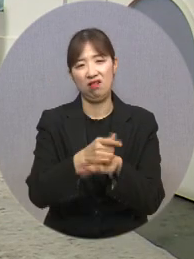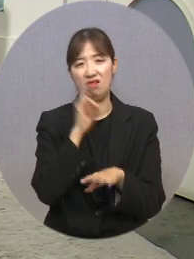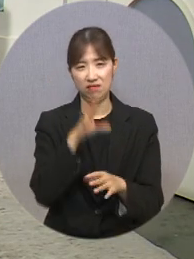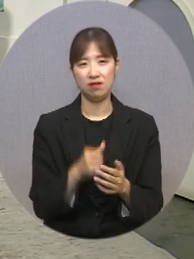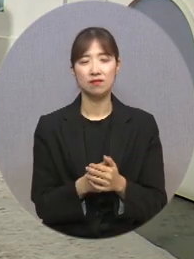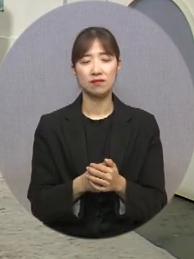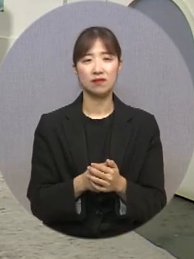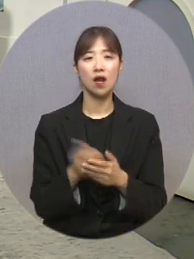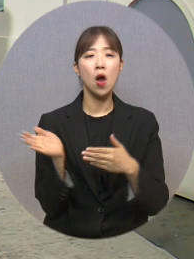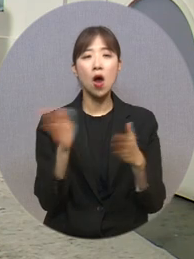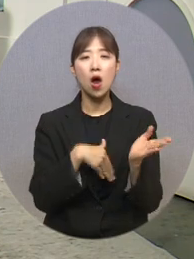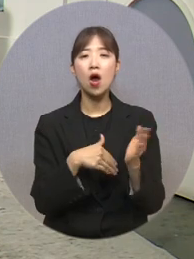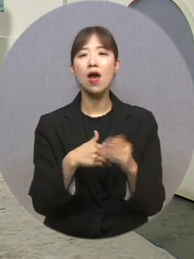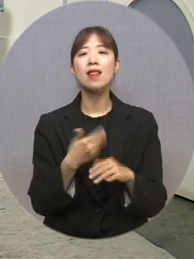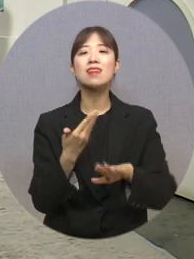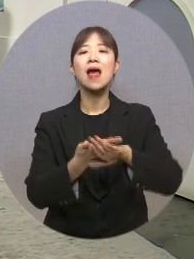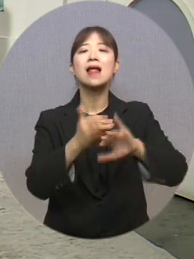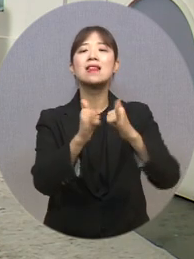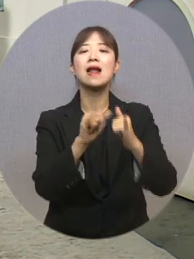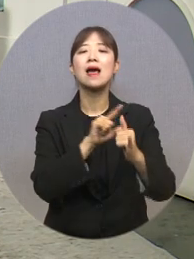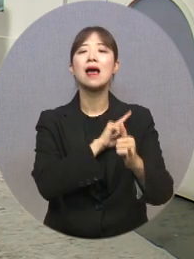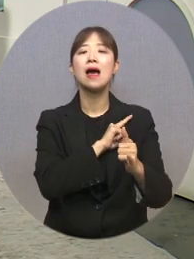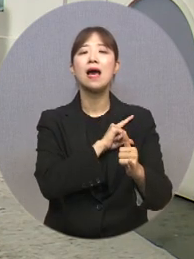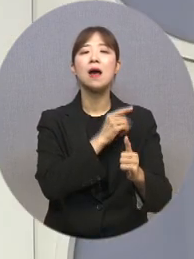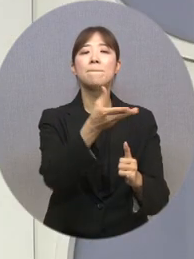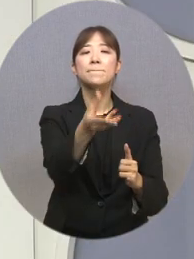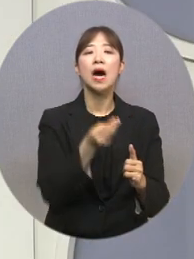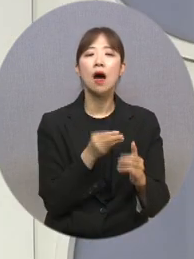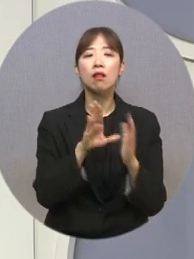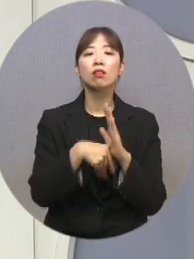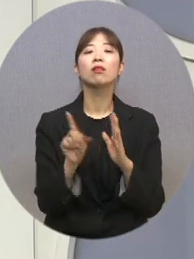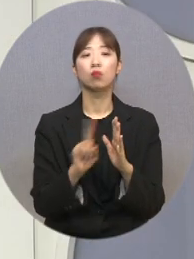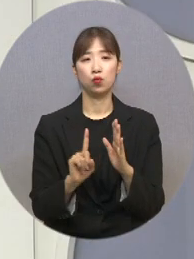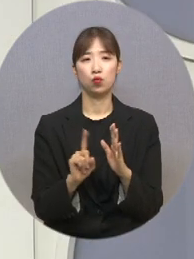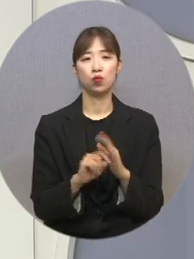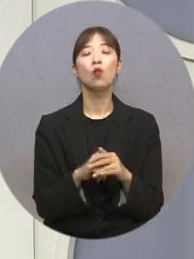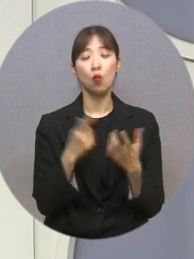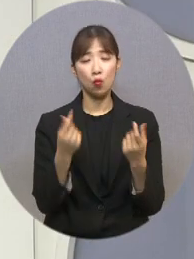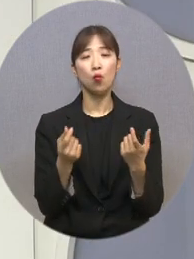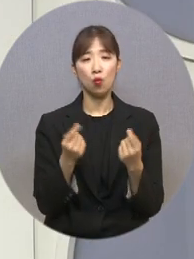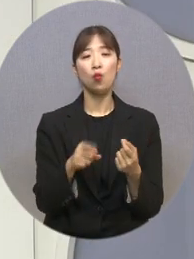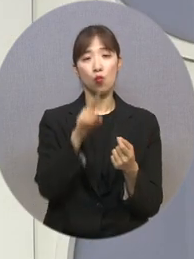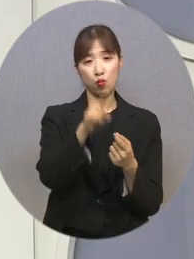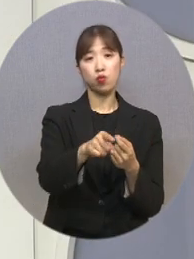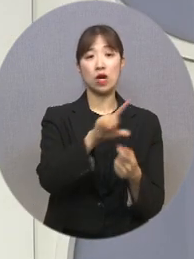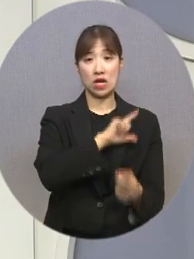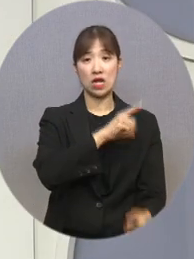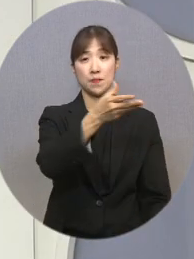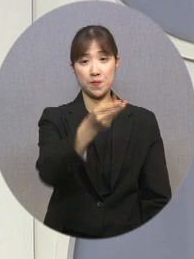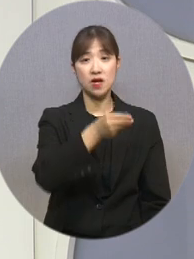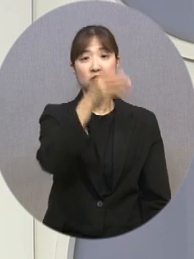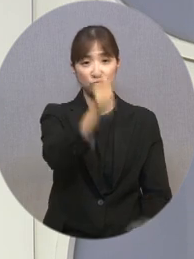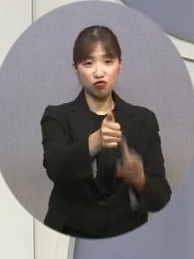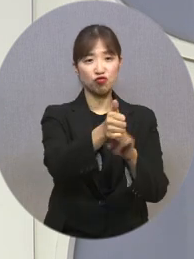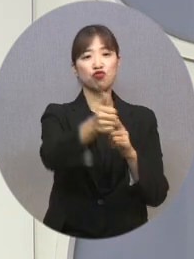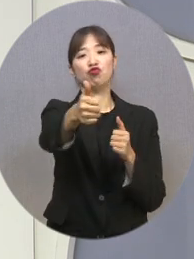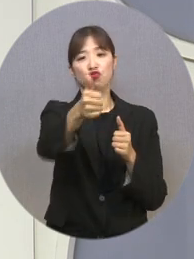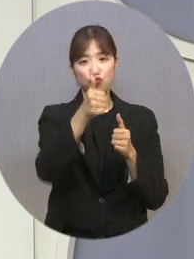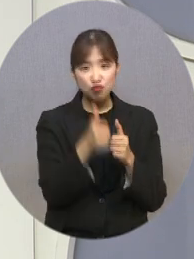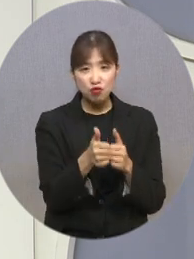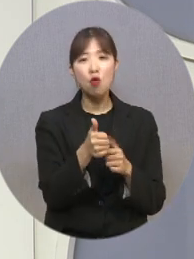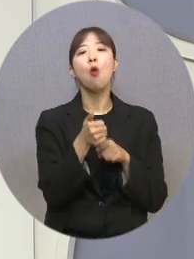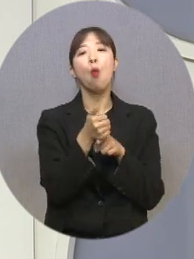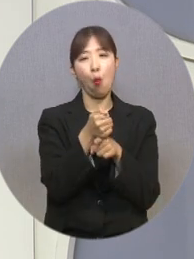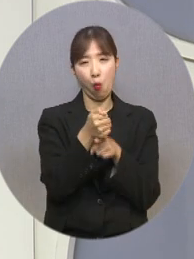차명 통장에다가 입금을 시켰다고 했을 때는 어떻게 돼요? 아 그것도 마찬가지죠. 차명한 그 계좌 주인을 불러서 조사를 하면 되거든요.